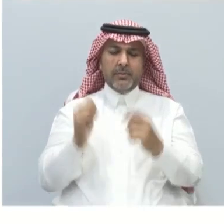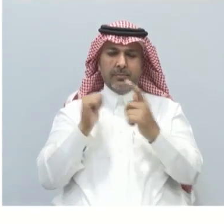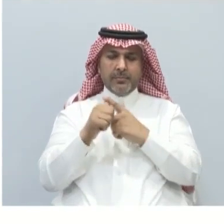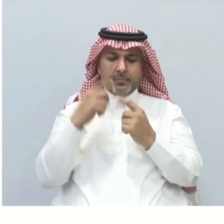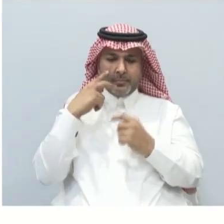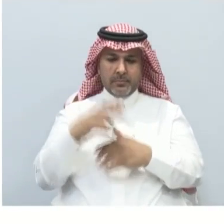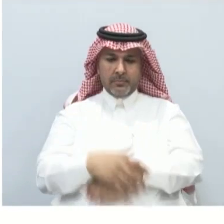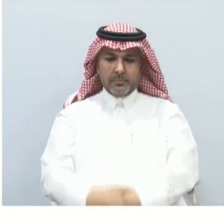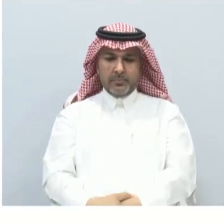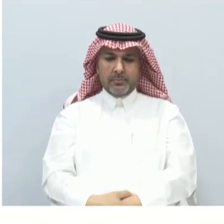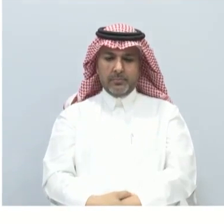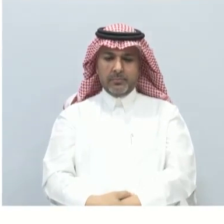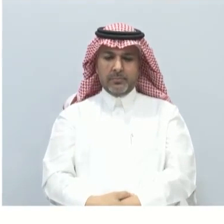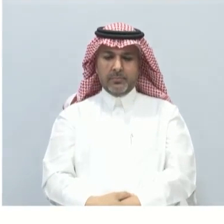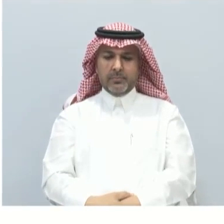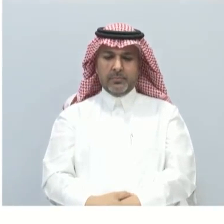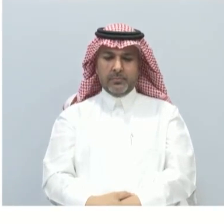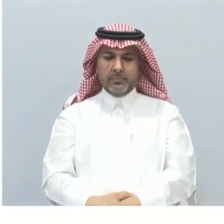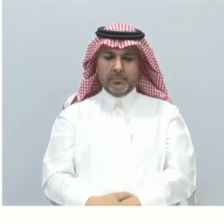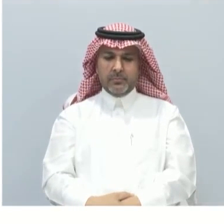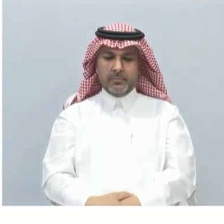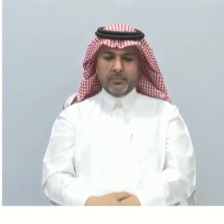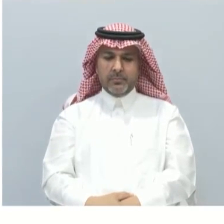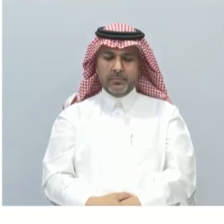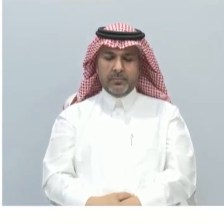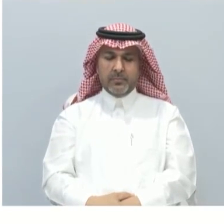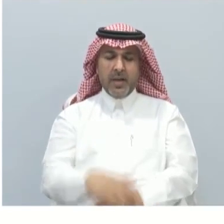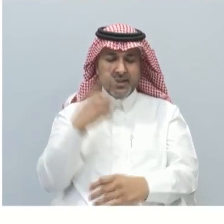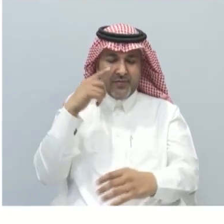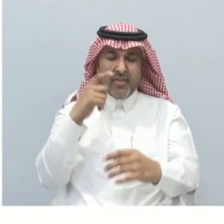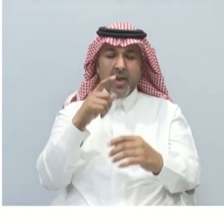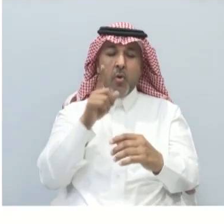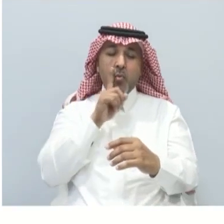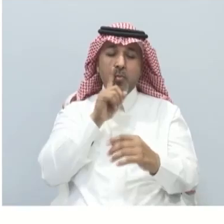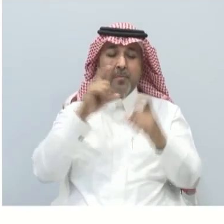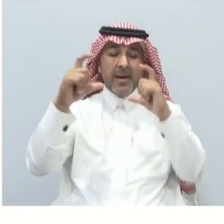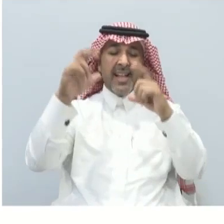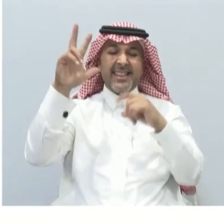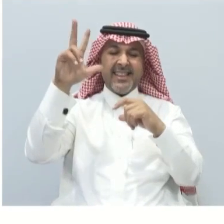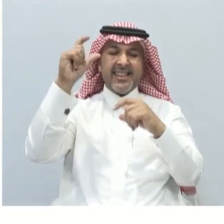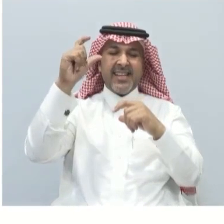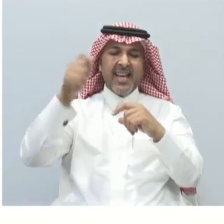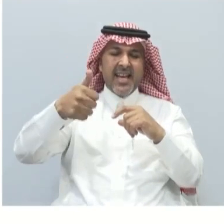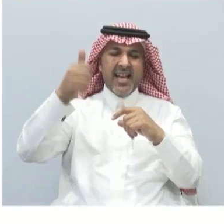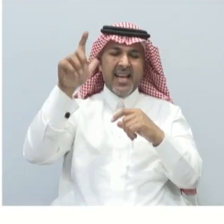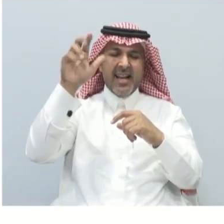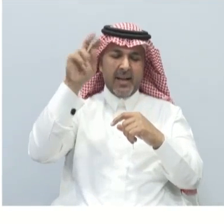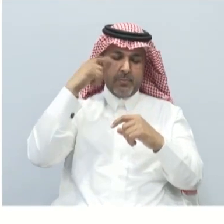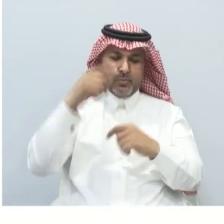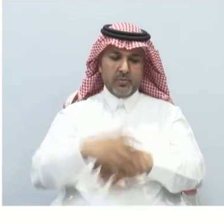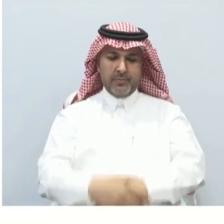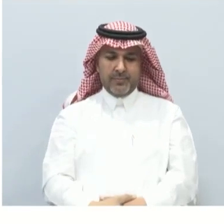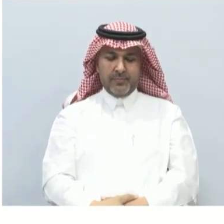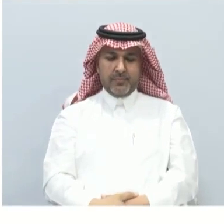الداله الام ايها الاخوه الكرام لو كان عندك انت مثلا الداله الام اف لاكس تساوي مثلا اثنين اس اكس يكون داخل